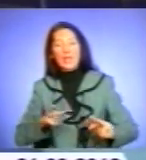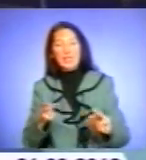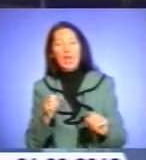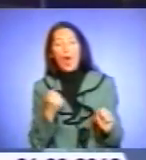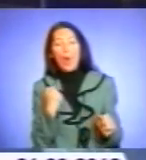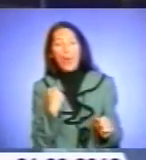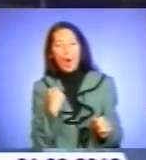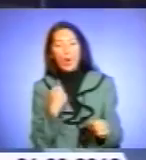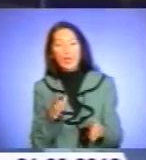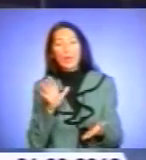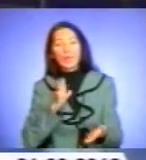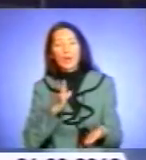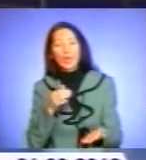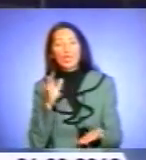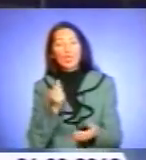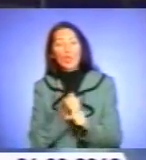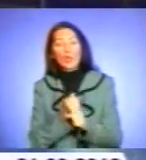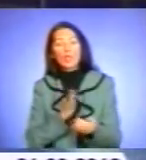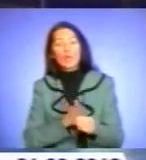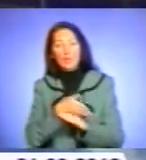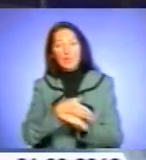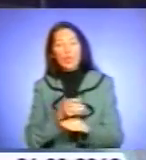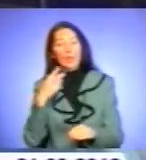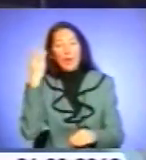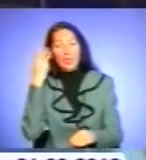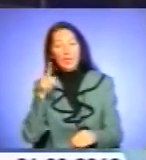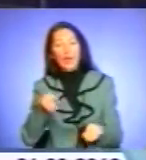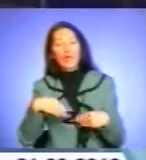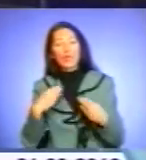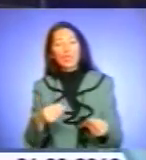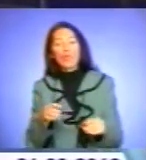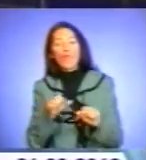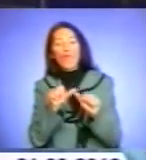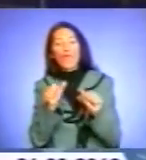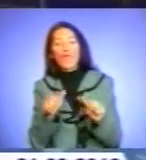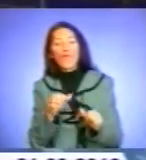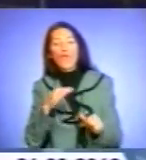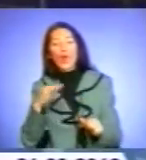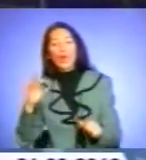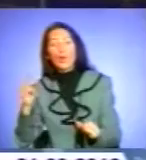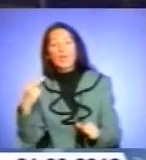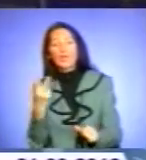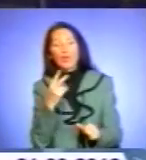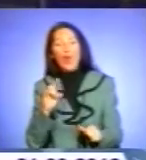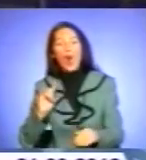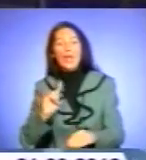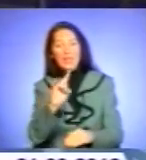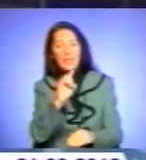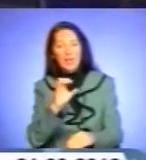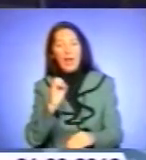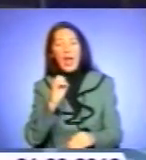перебуваючи з робочим візитом на Хмельниччині. Там він вручив формуляри від двох учбово-тренувальних літаків Л-39